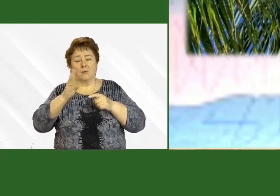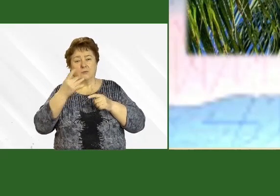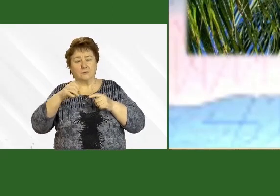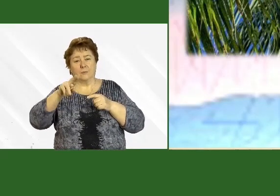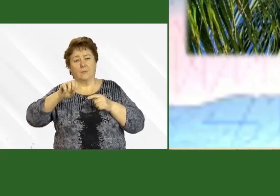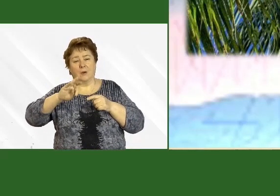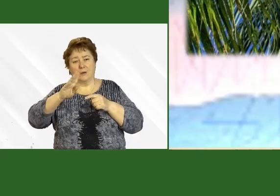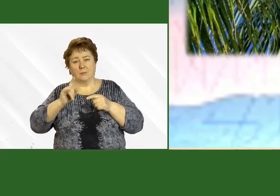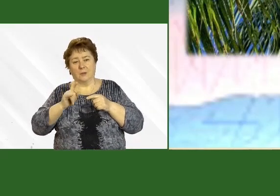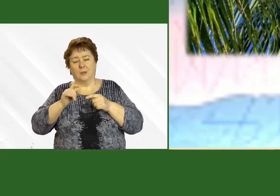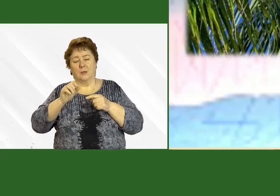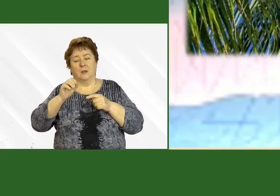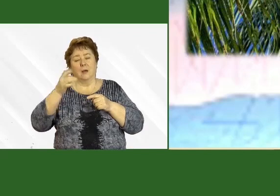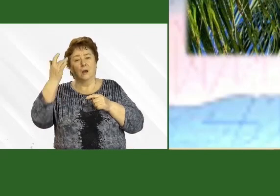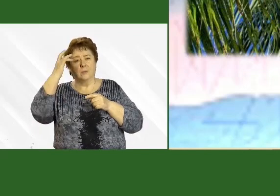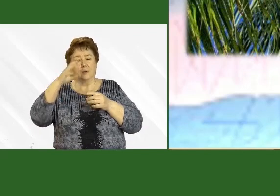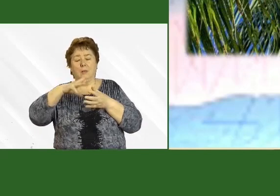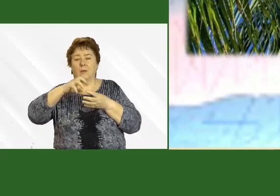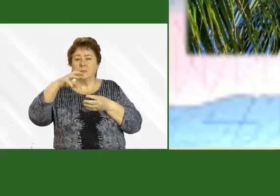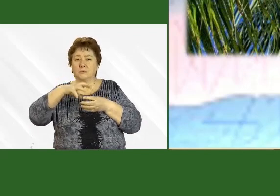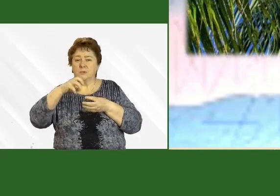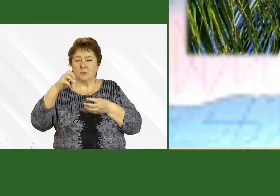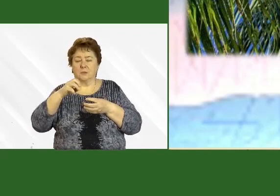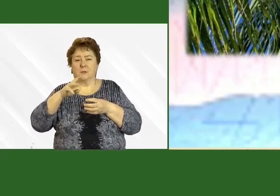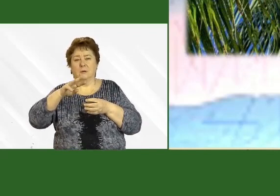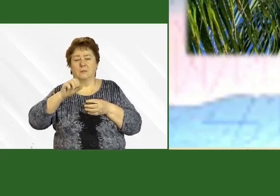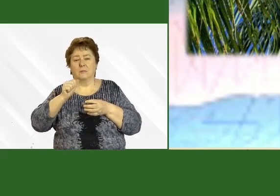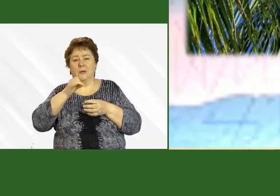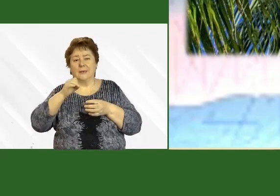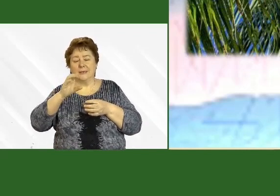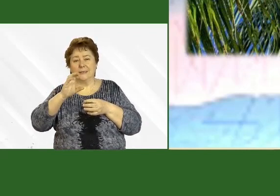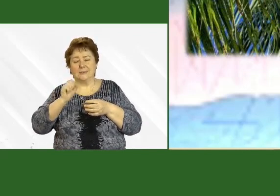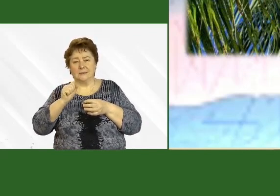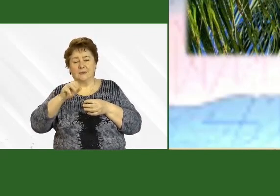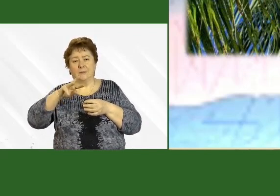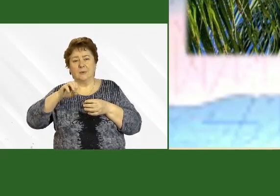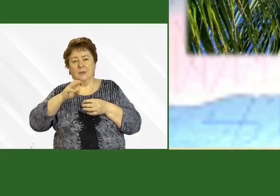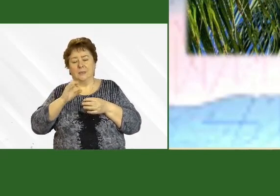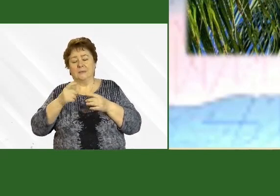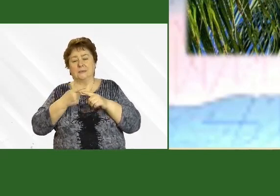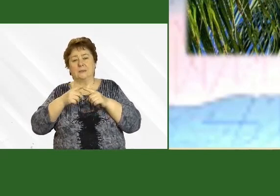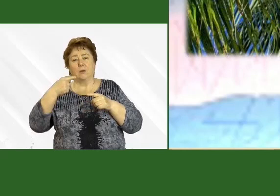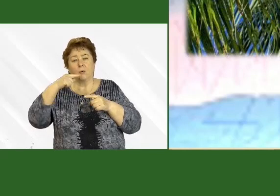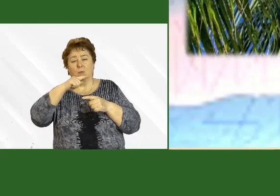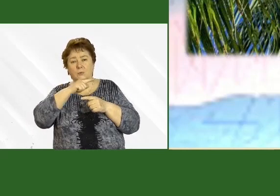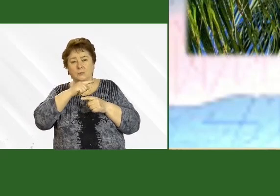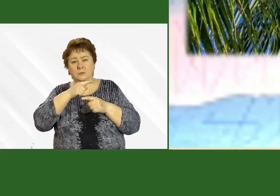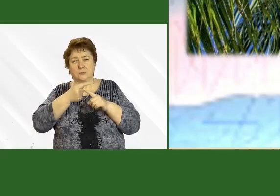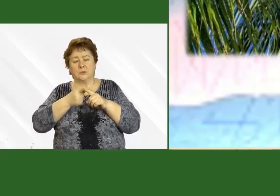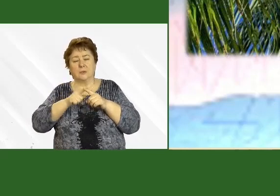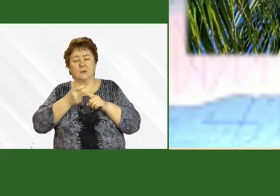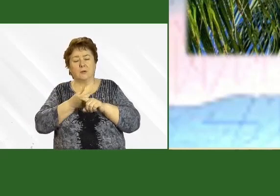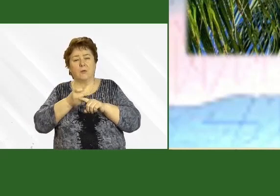пальмы американского хлопчатника маиса морис это кукуруза это